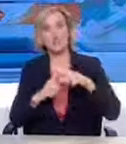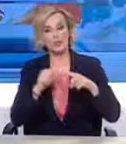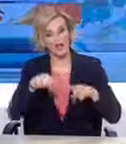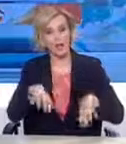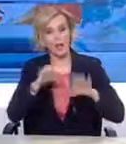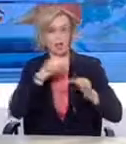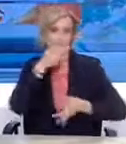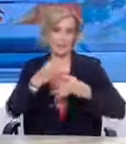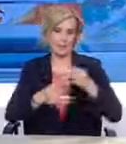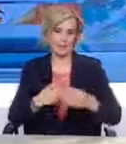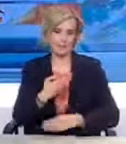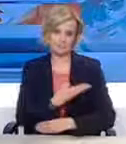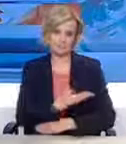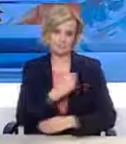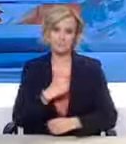λόγο.